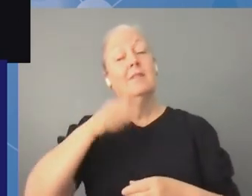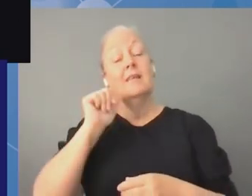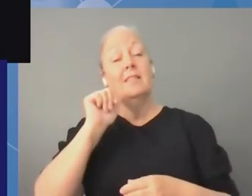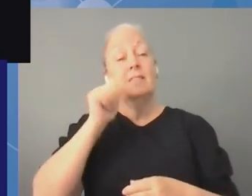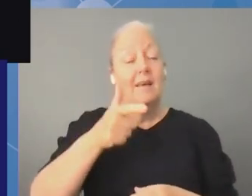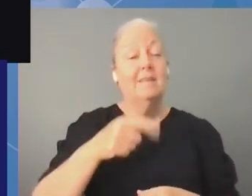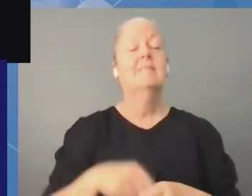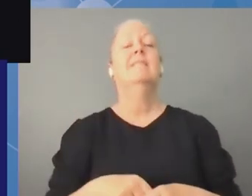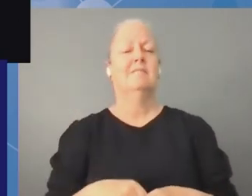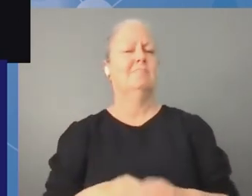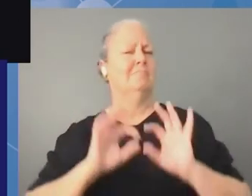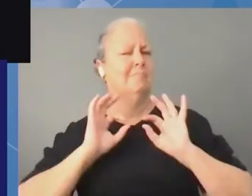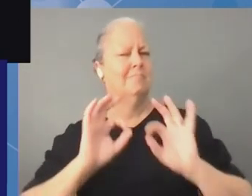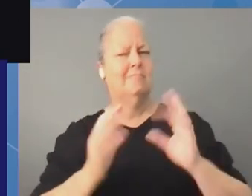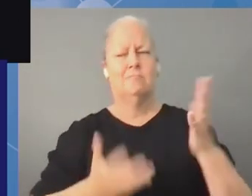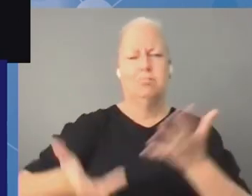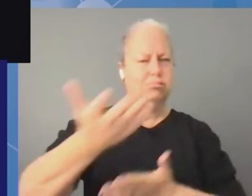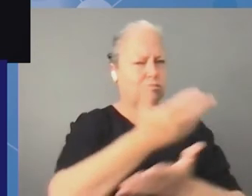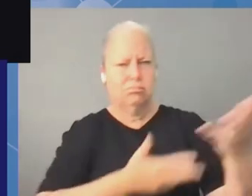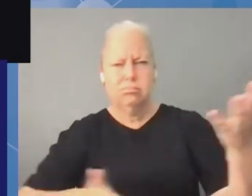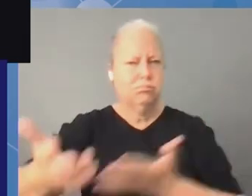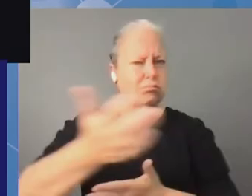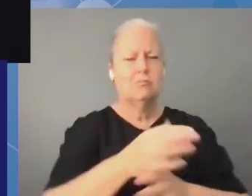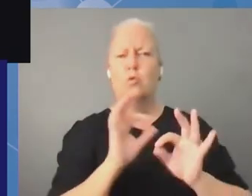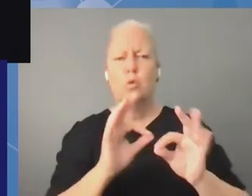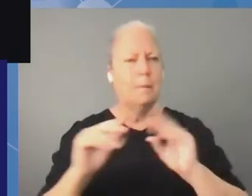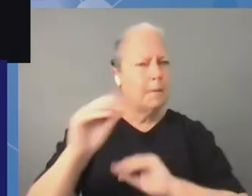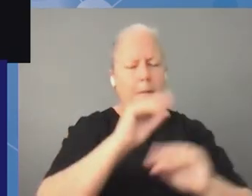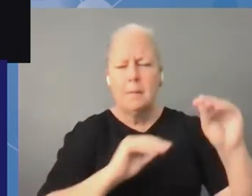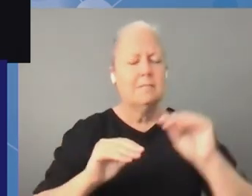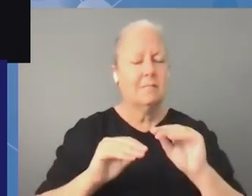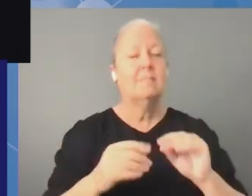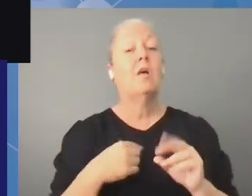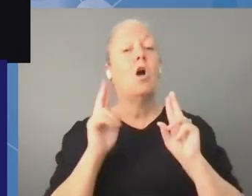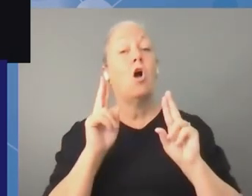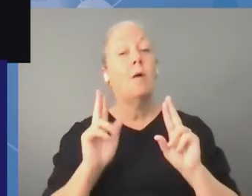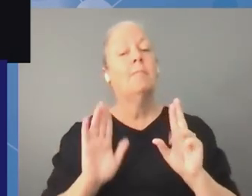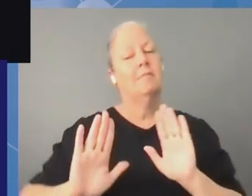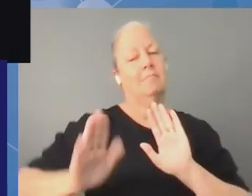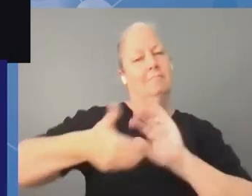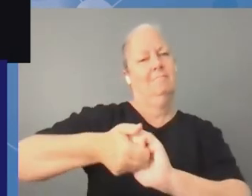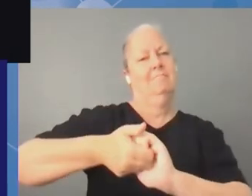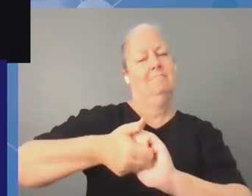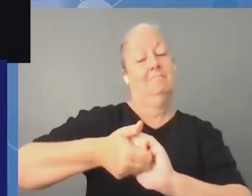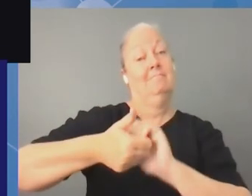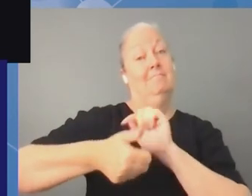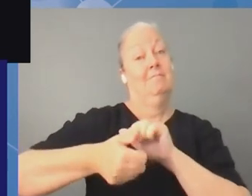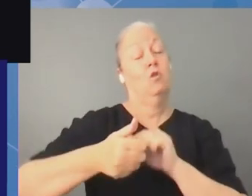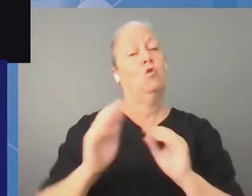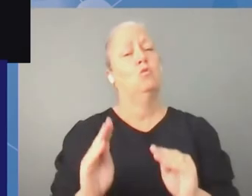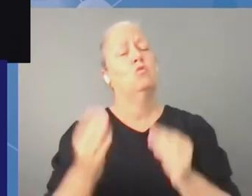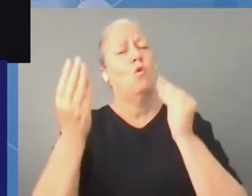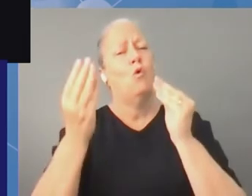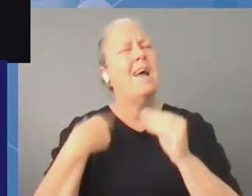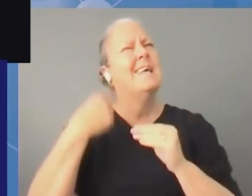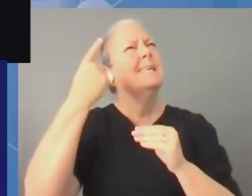的分会也同样会听到的吧，这几天在卡托伊茨有很多非常丰盛的